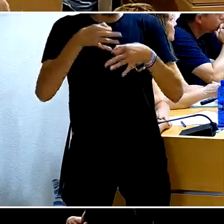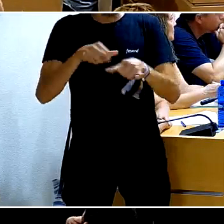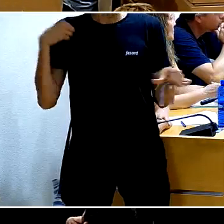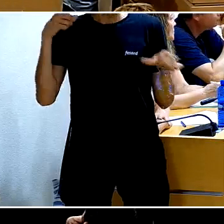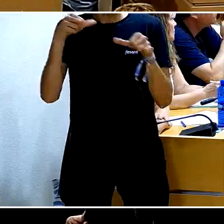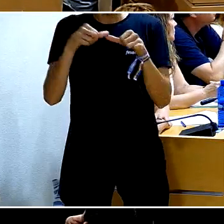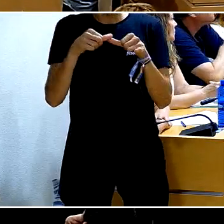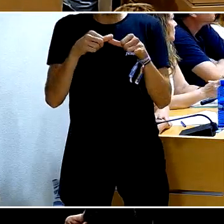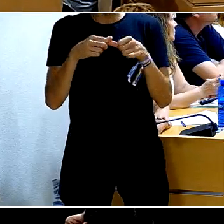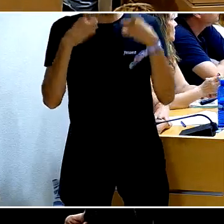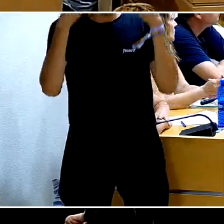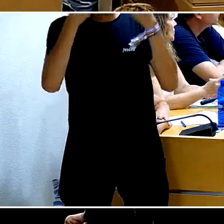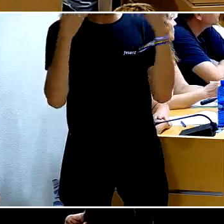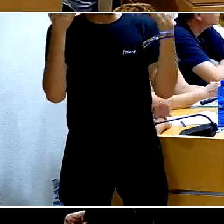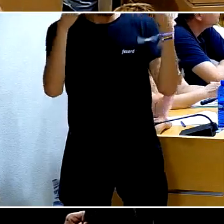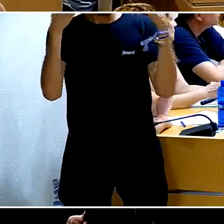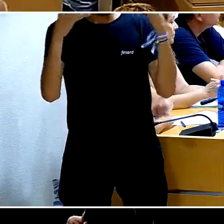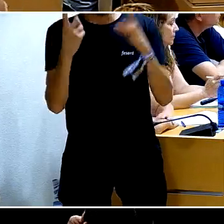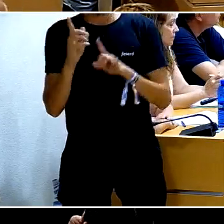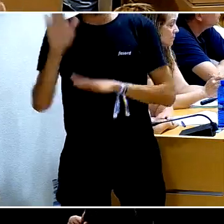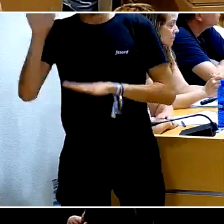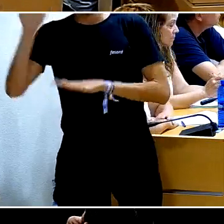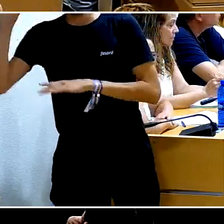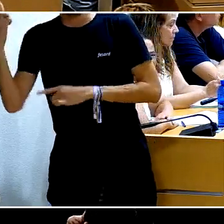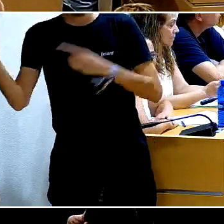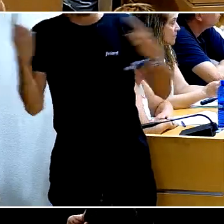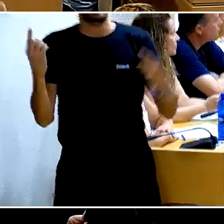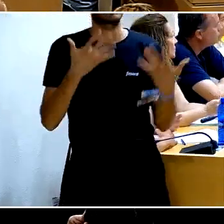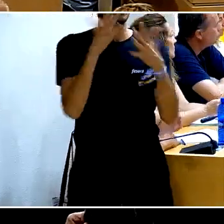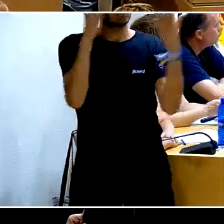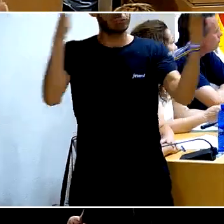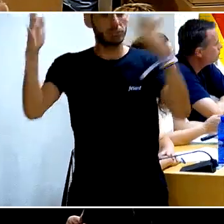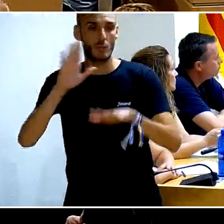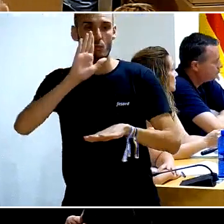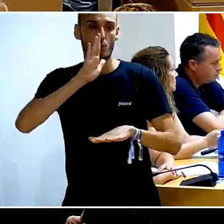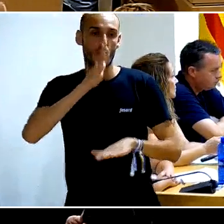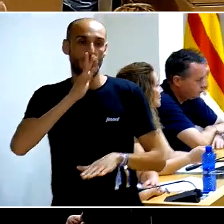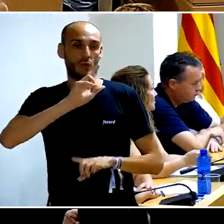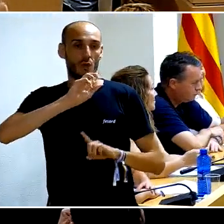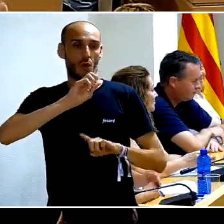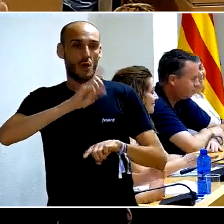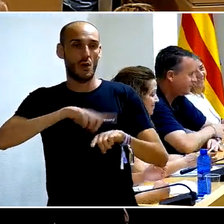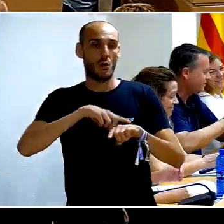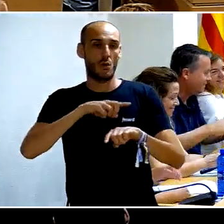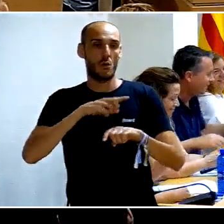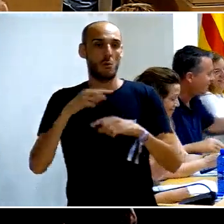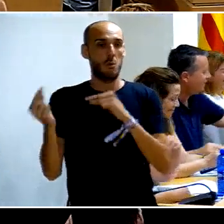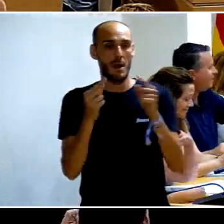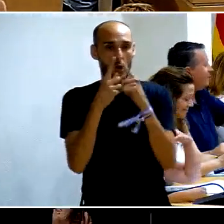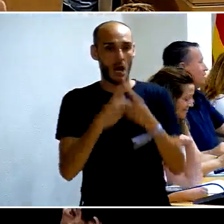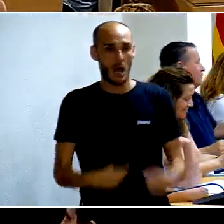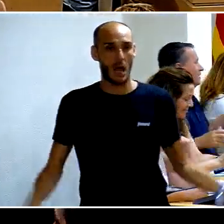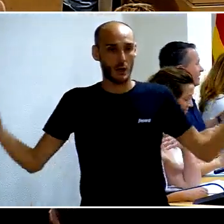plenària, que intentem no aplaudir a cada intervenció que n'hi ha, perquè si no també este ple se va fer molt llarg i